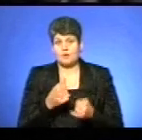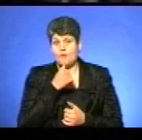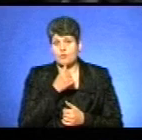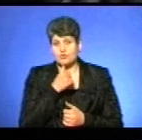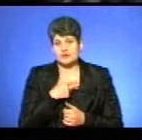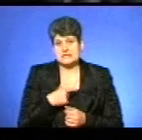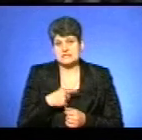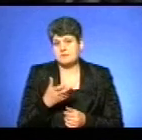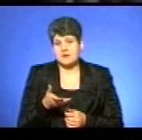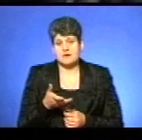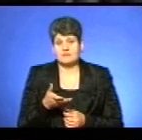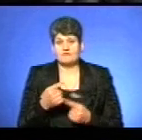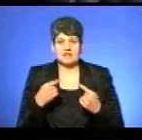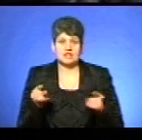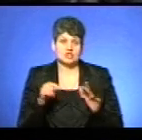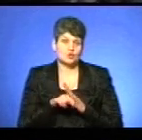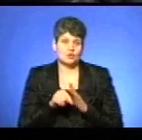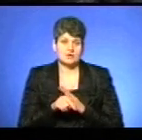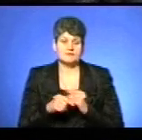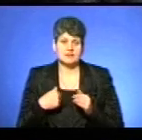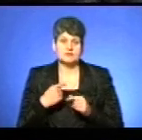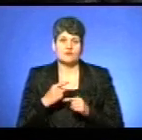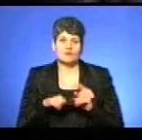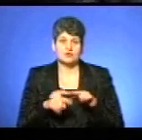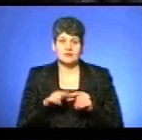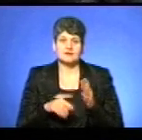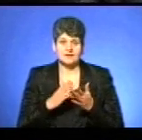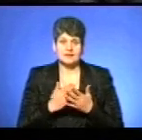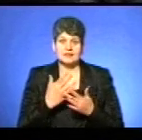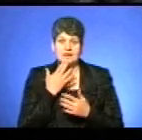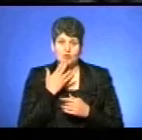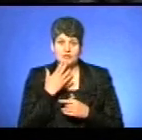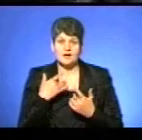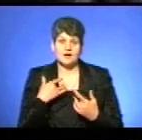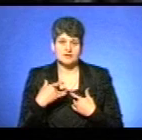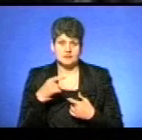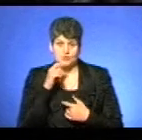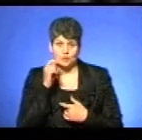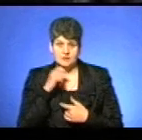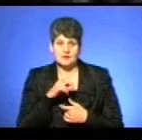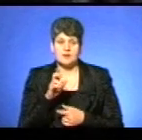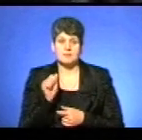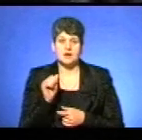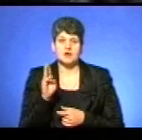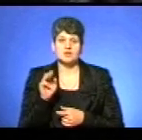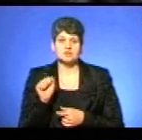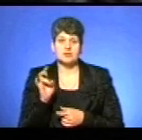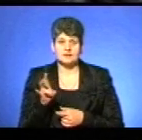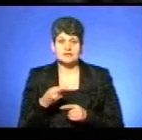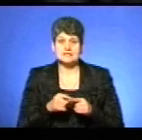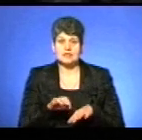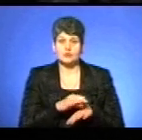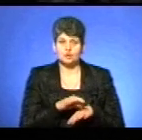спробувати себе в якісь інші ролі. У нас по родині є навіть народні артисти України, Баша в нас є прізвище, це по